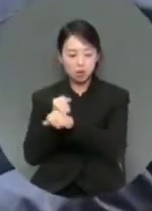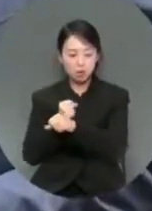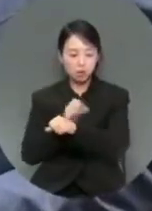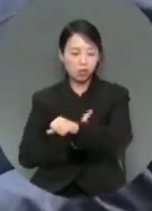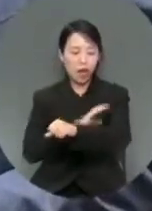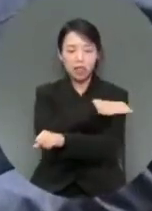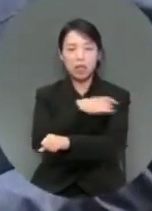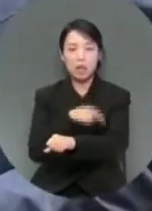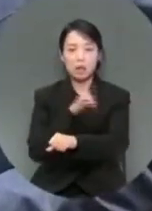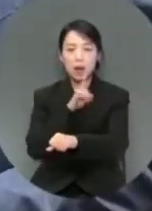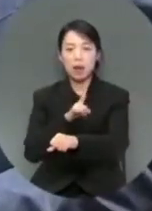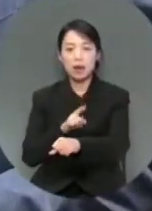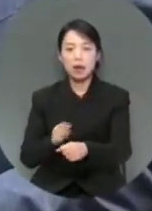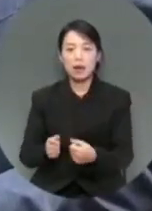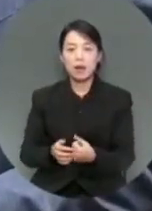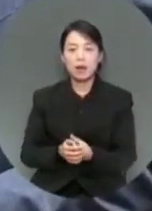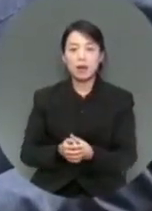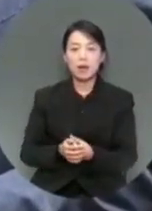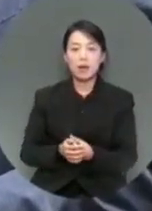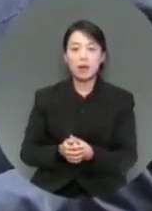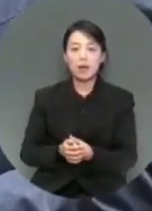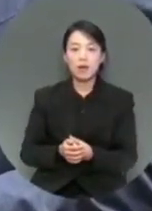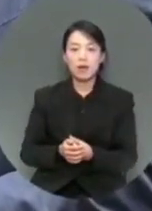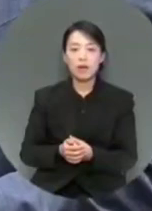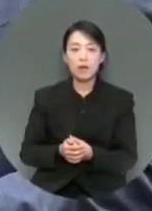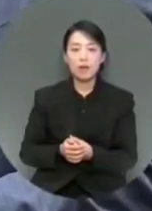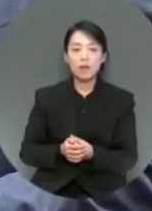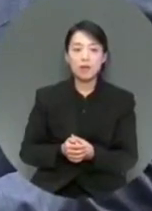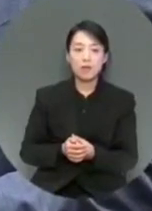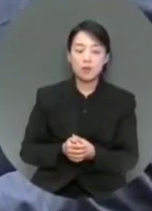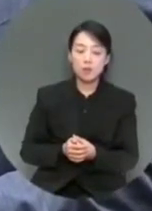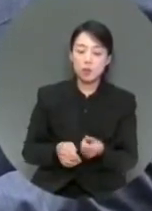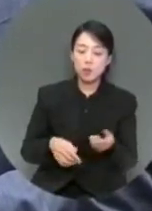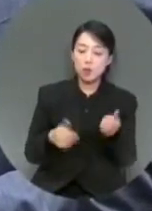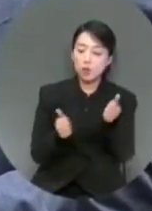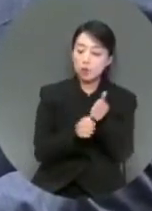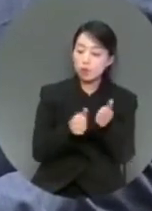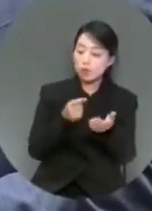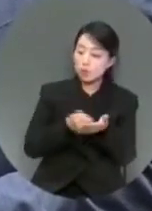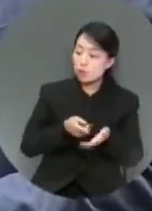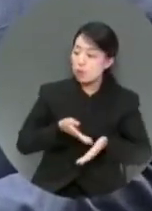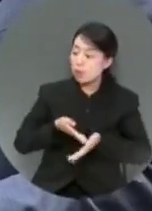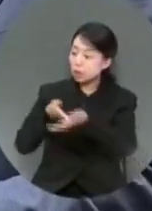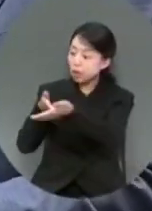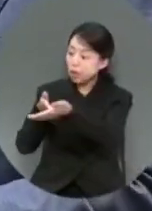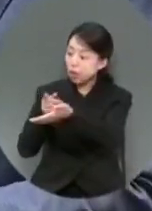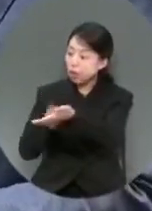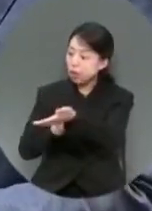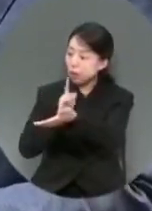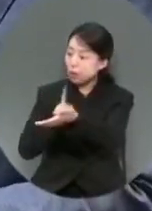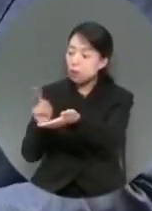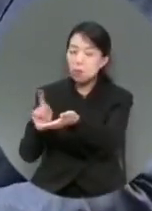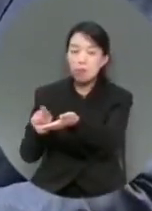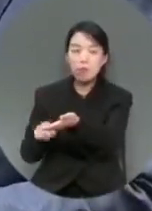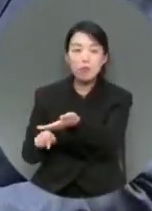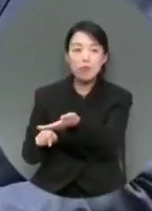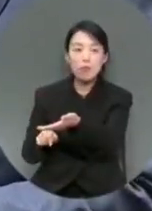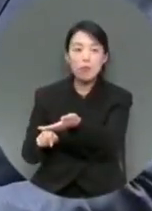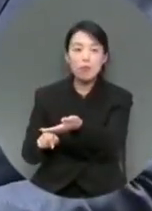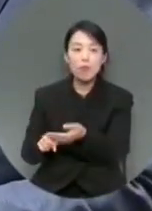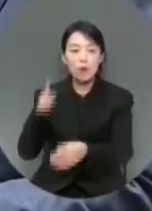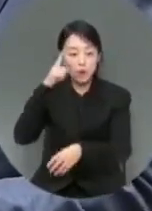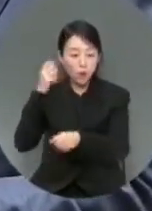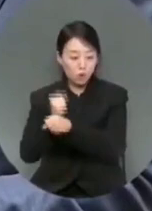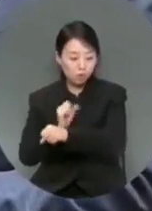사이에 뭐 부총리께서 무슨 말씀을 드렸습니까? 예, 누구한테 그 얘기를 들으셨는 모양이에요. R&D 카르텔 얘기를.